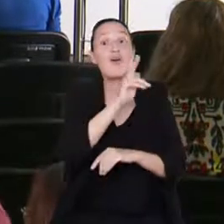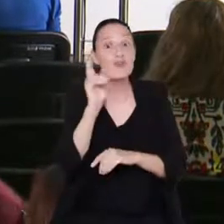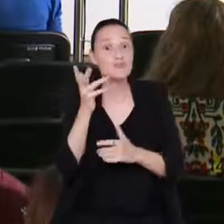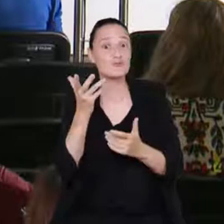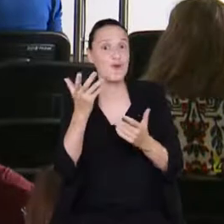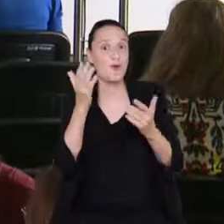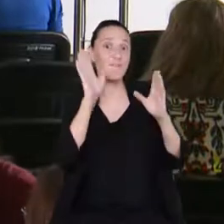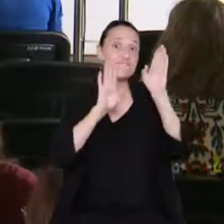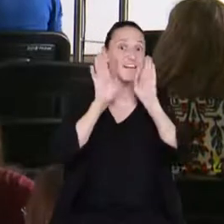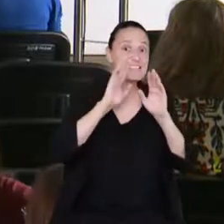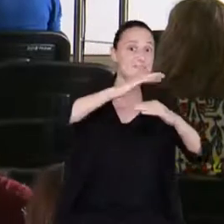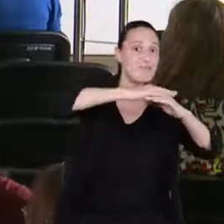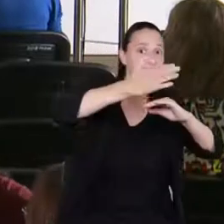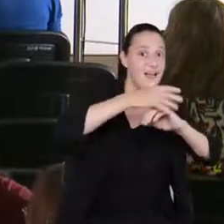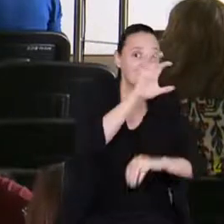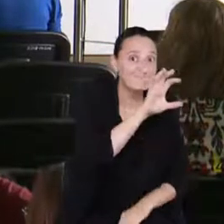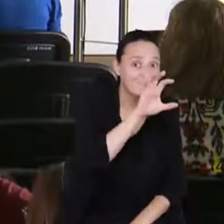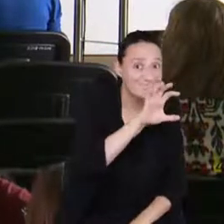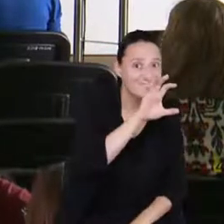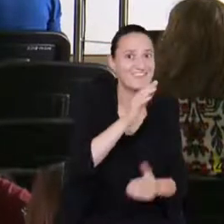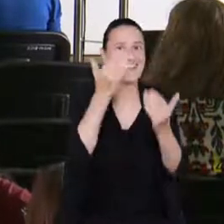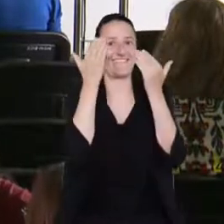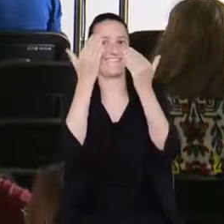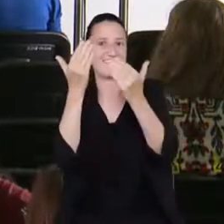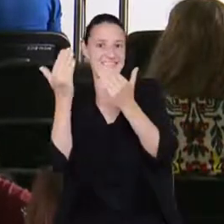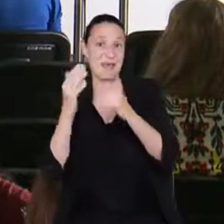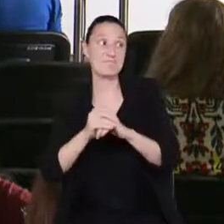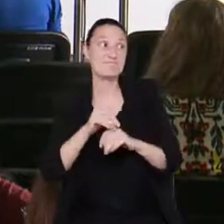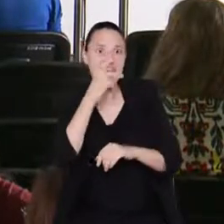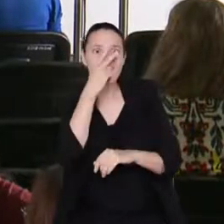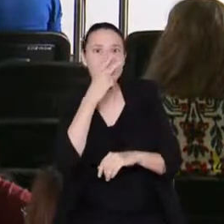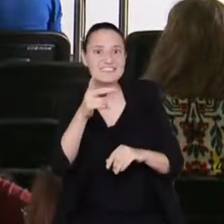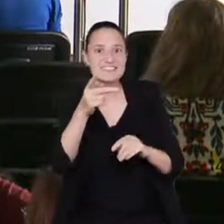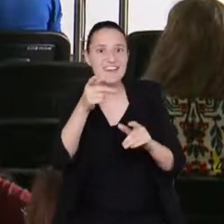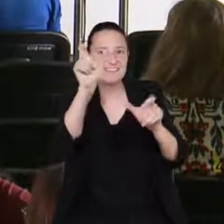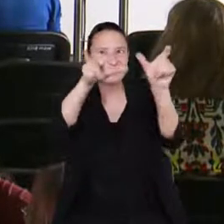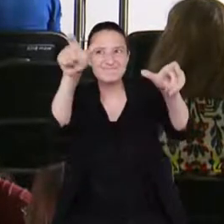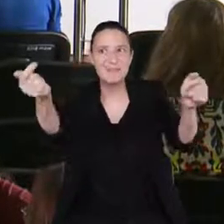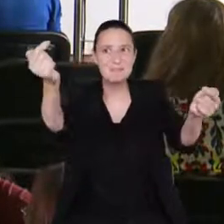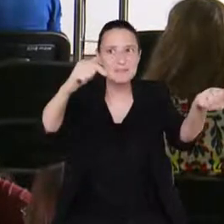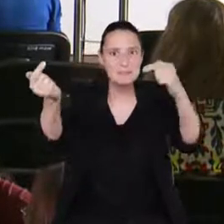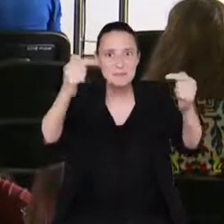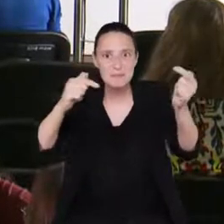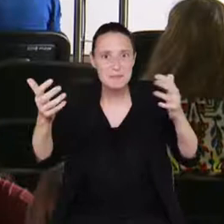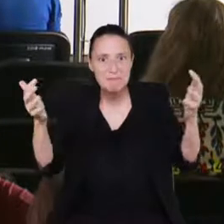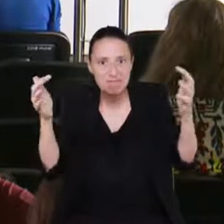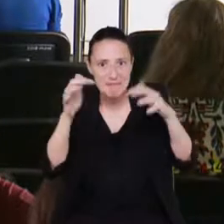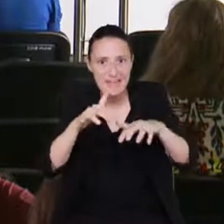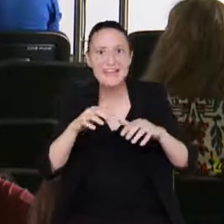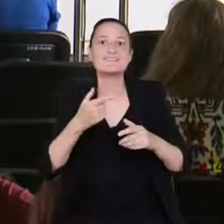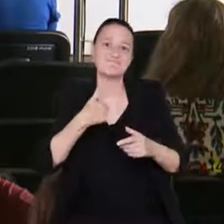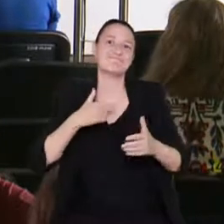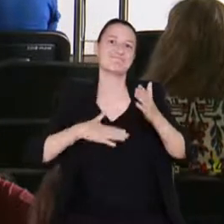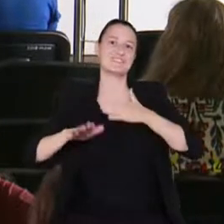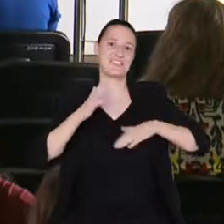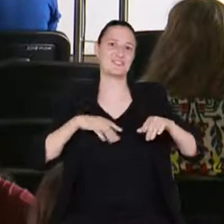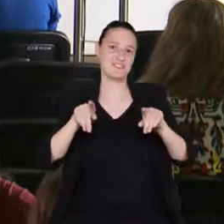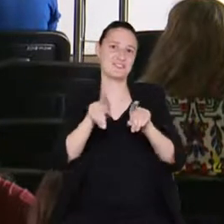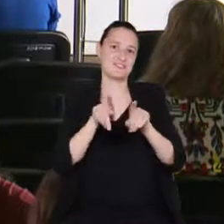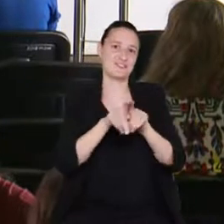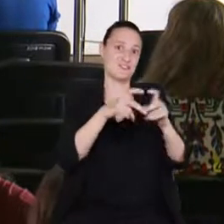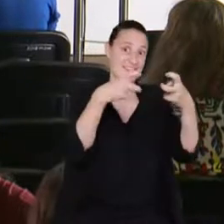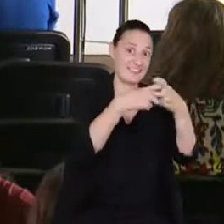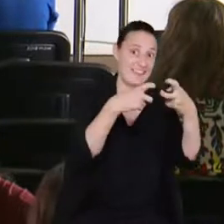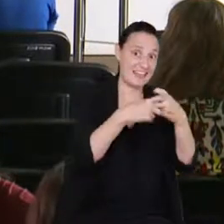nas przed komputerami. Widzę, że Państwa przybywa, także bardzo, bardzo się cieszę, że również Państwo są z nami